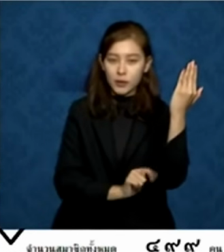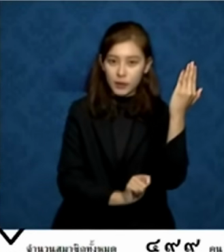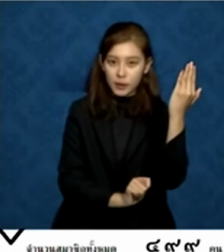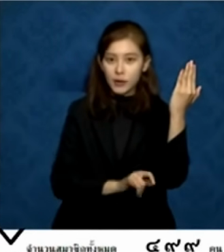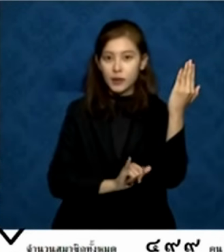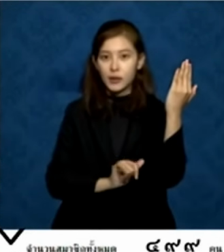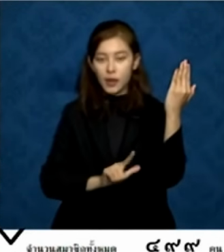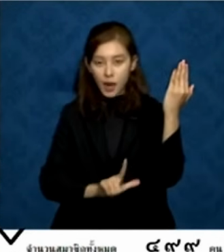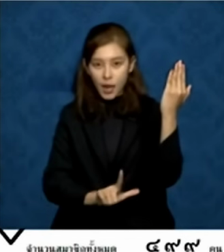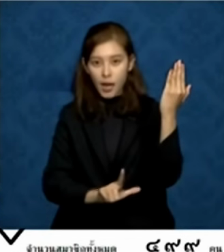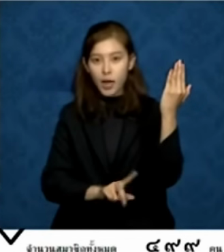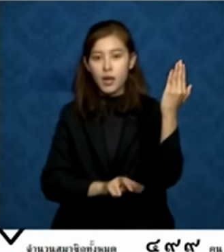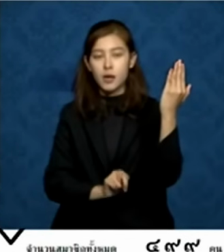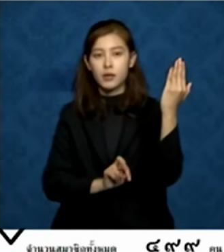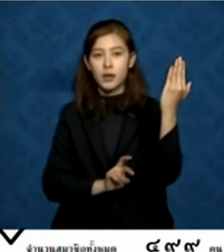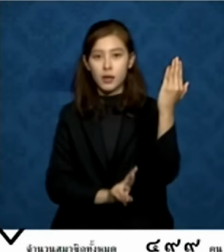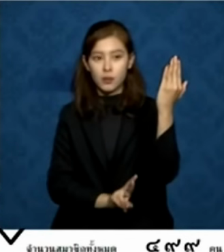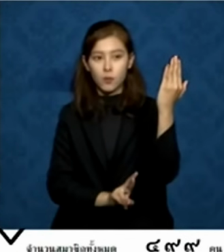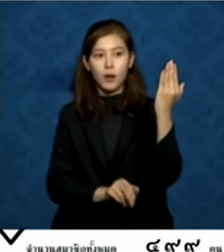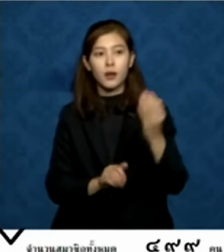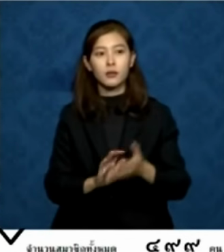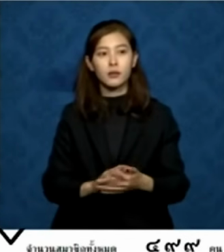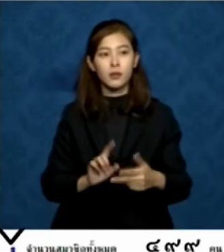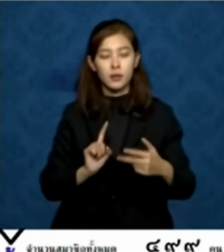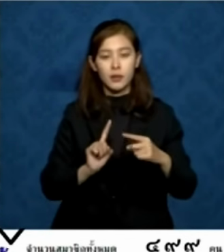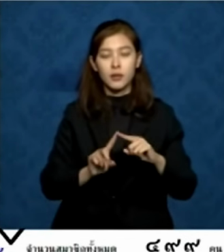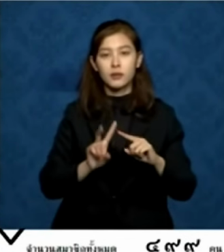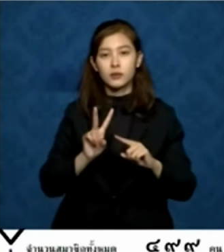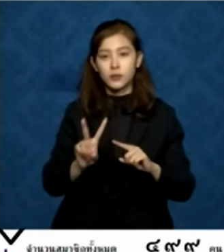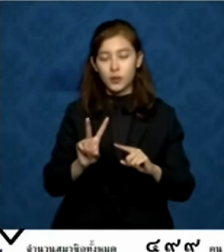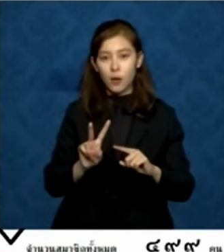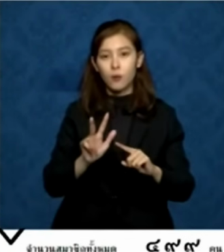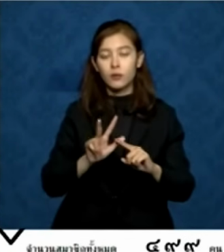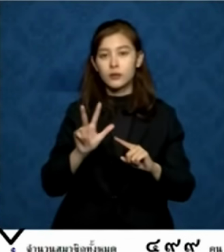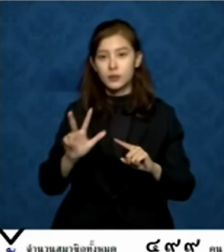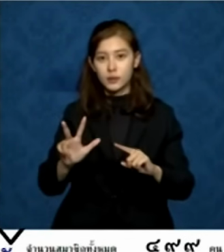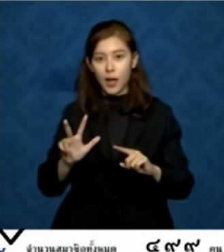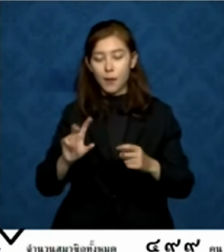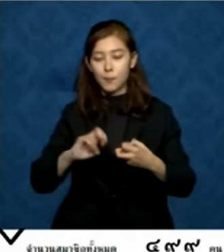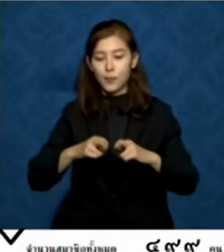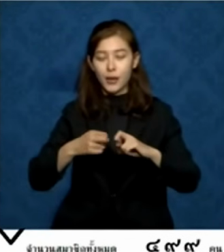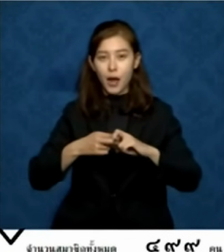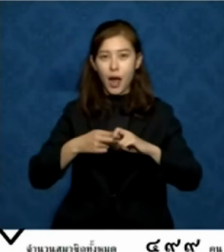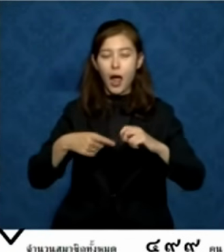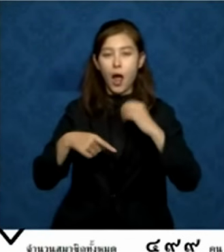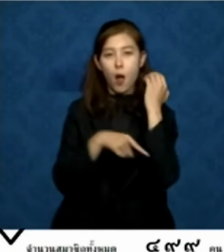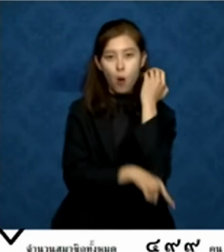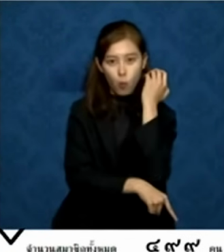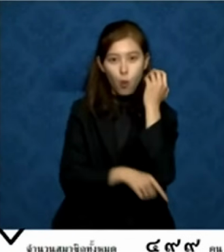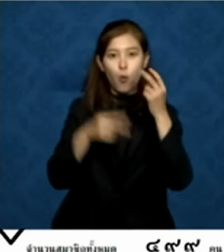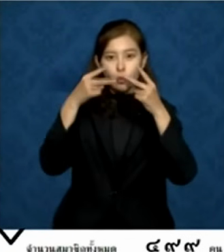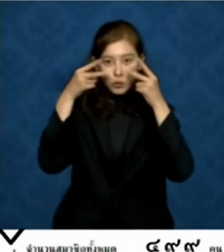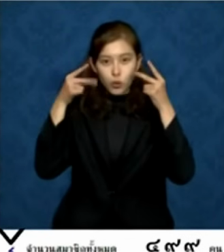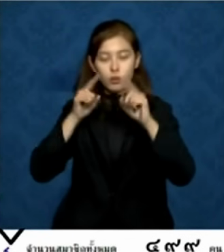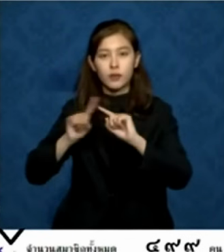วันออกเรื่องที่3ต่อต้านการทุจริตและประพฤติมิชอบเรื่องที่4